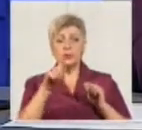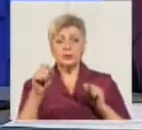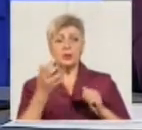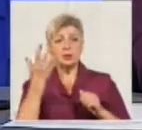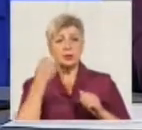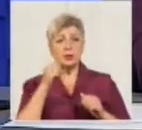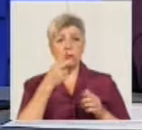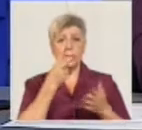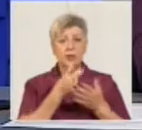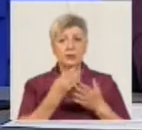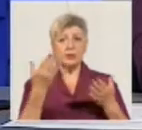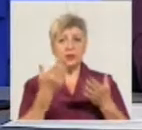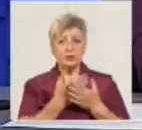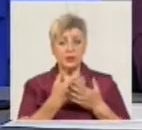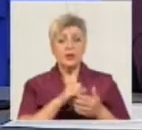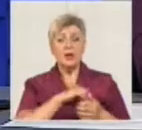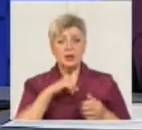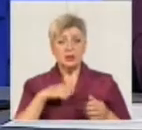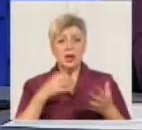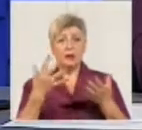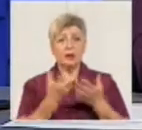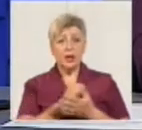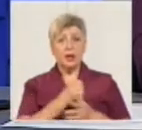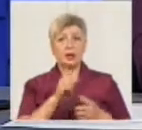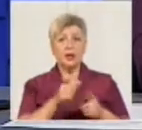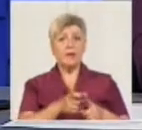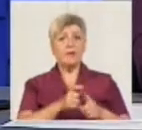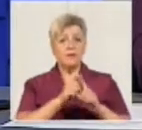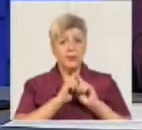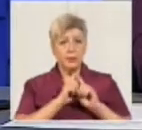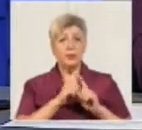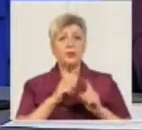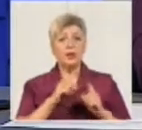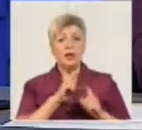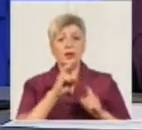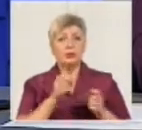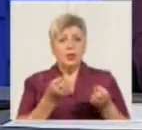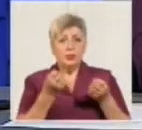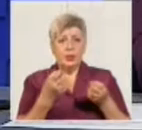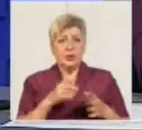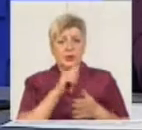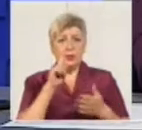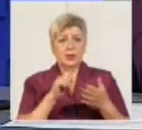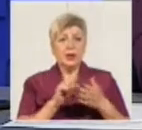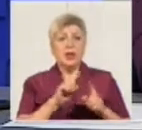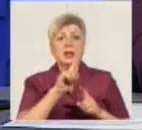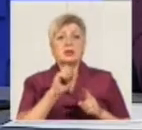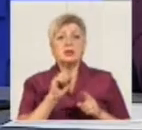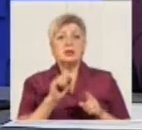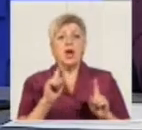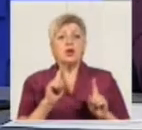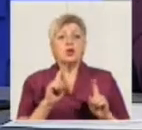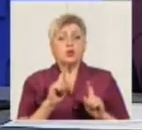знайде відповідь на просте питання – за що? За що загинув Василь Сліпак? Для мене особисто